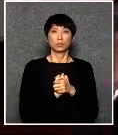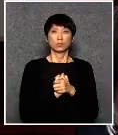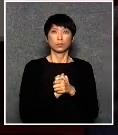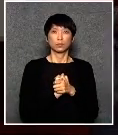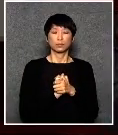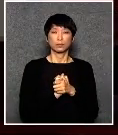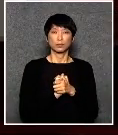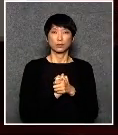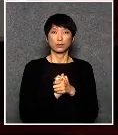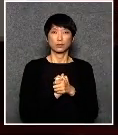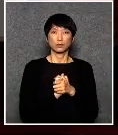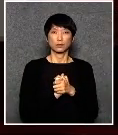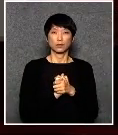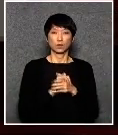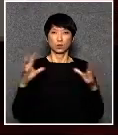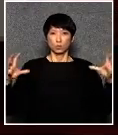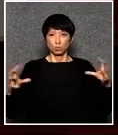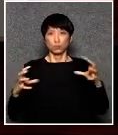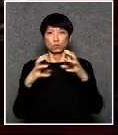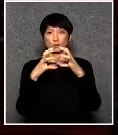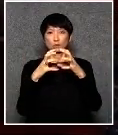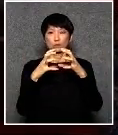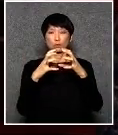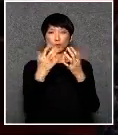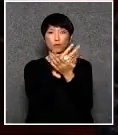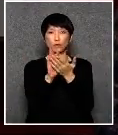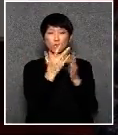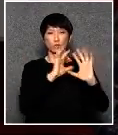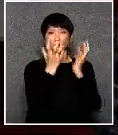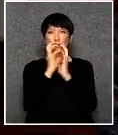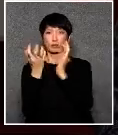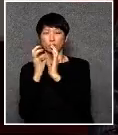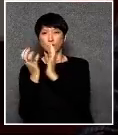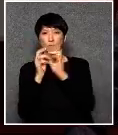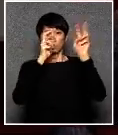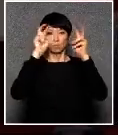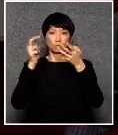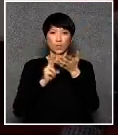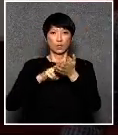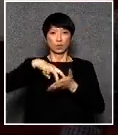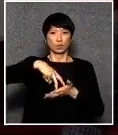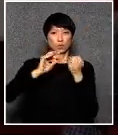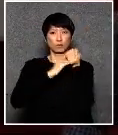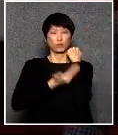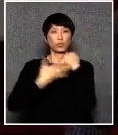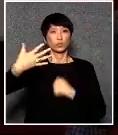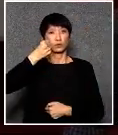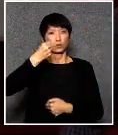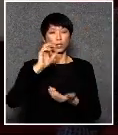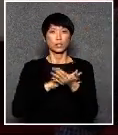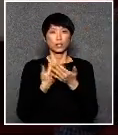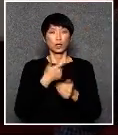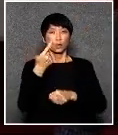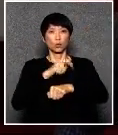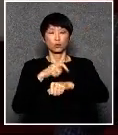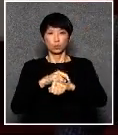佢即係總括，你可以將佢分成幾項嘅。第一係立法權，但係好多時只係就